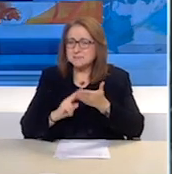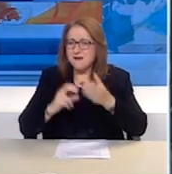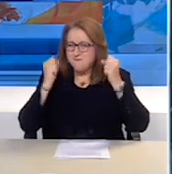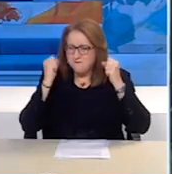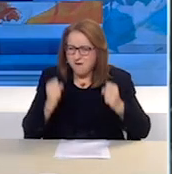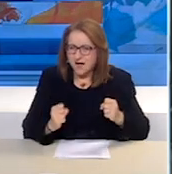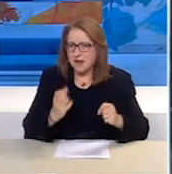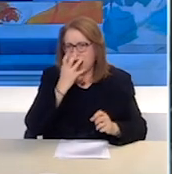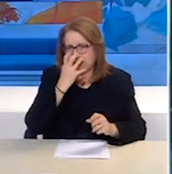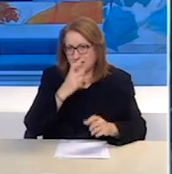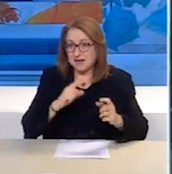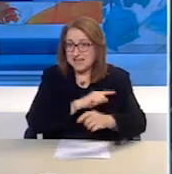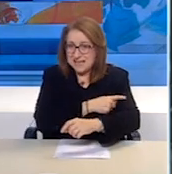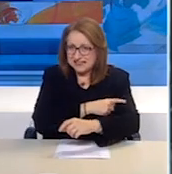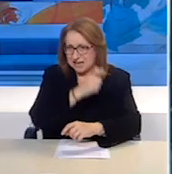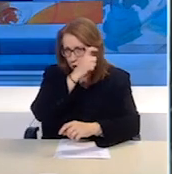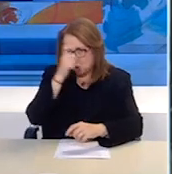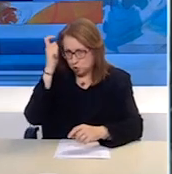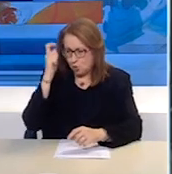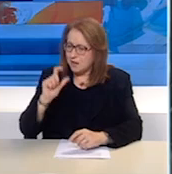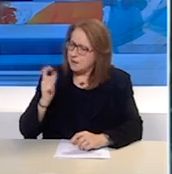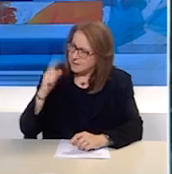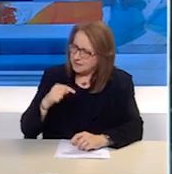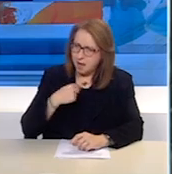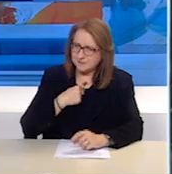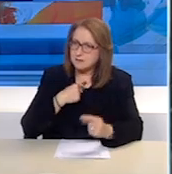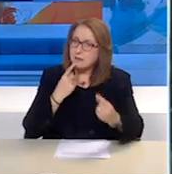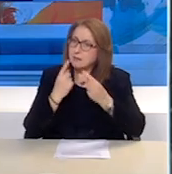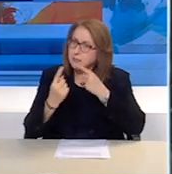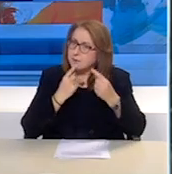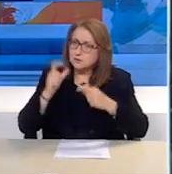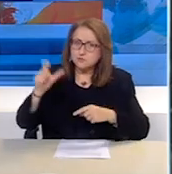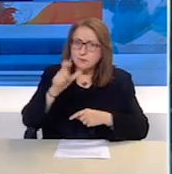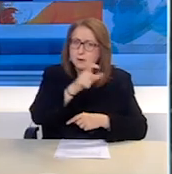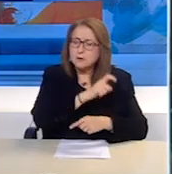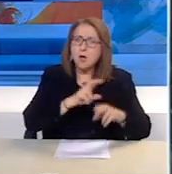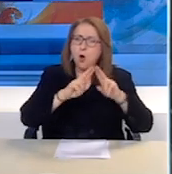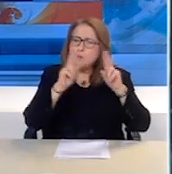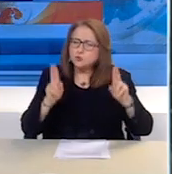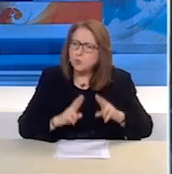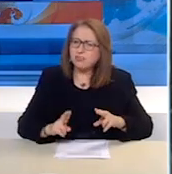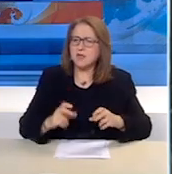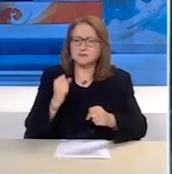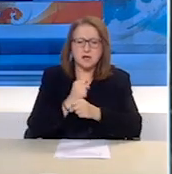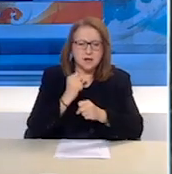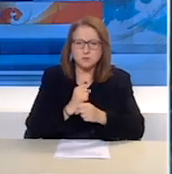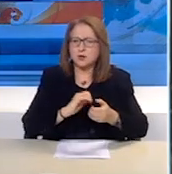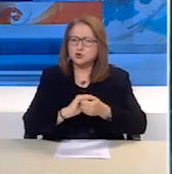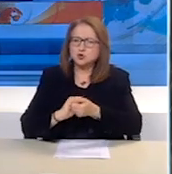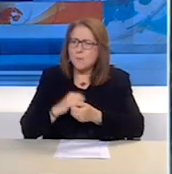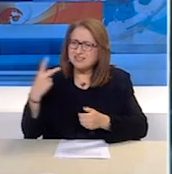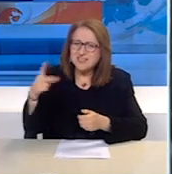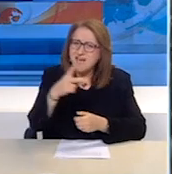από διάλογο και με τους συνδικαλιστικούς φορείς του τομέα της υγείας, να καταλήξουμε στο πώς θα προχωρήσουμε.